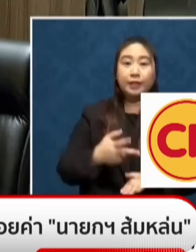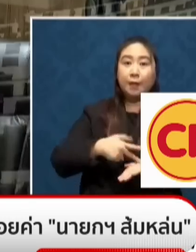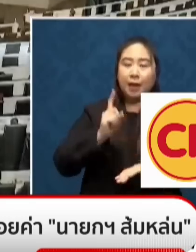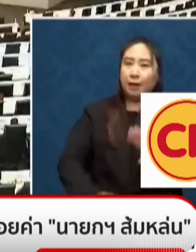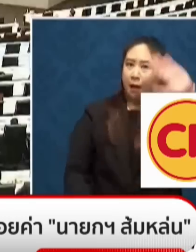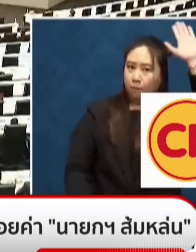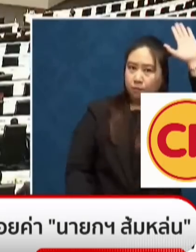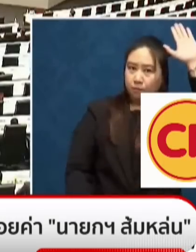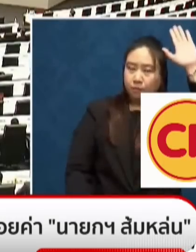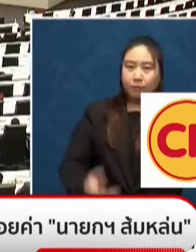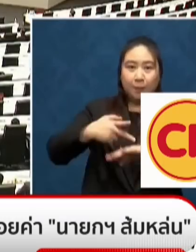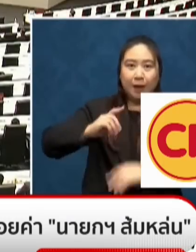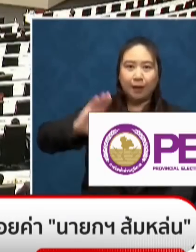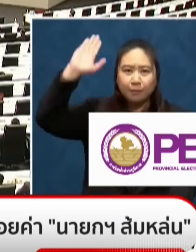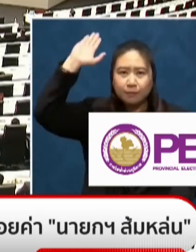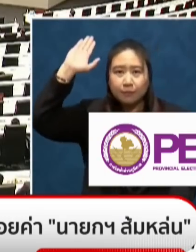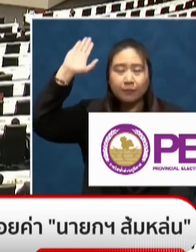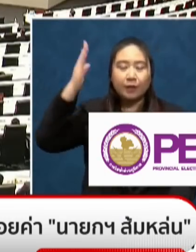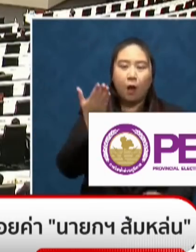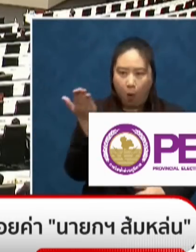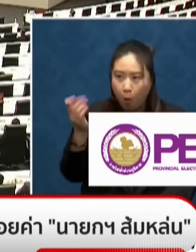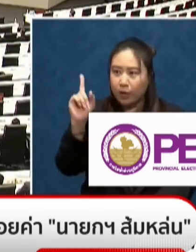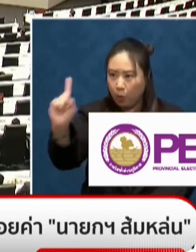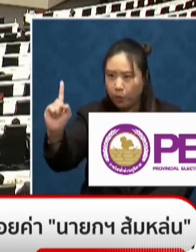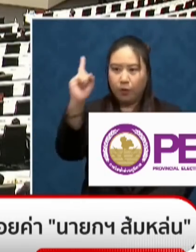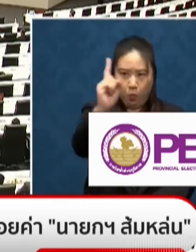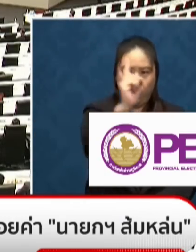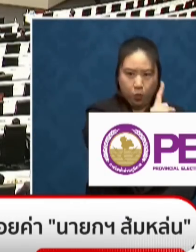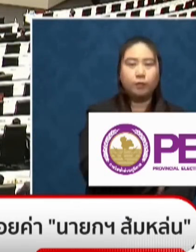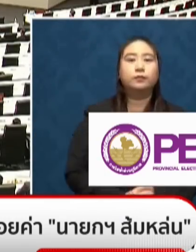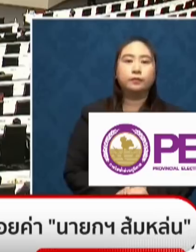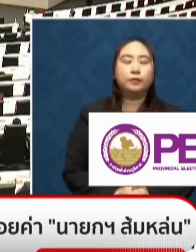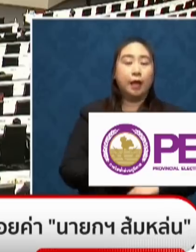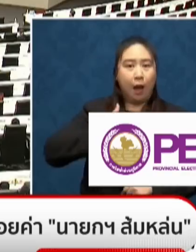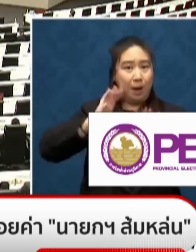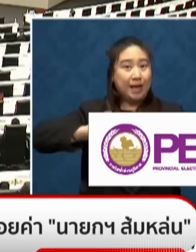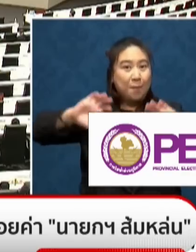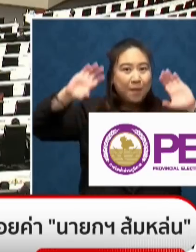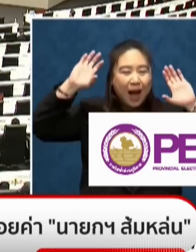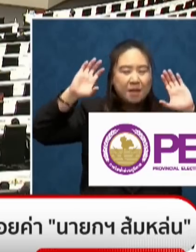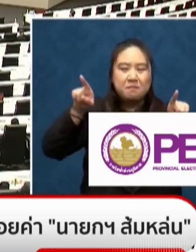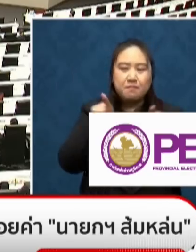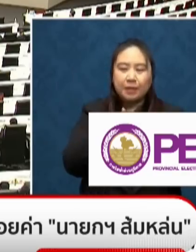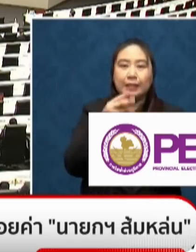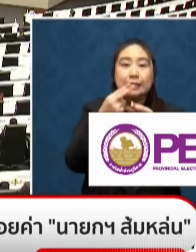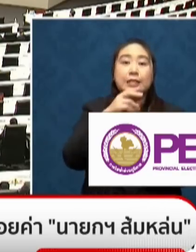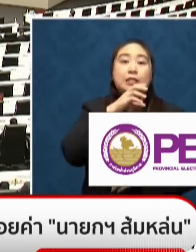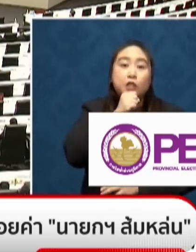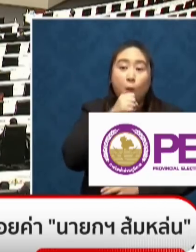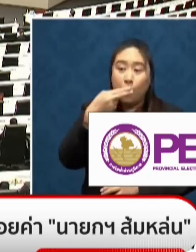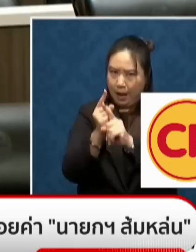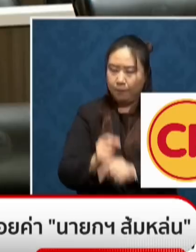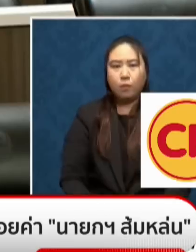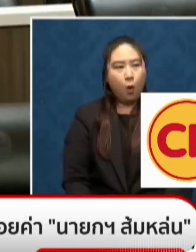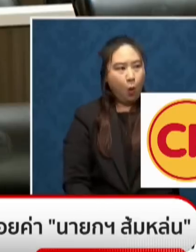ะคะส.ส.จากพรรคเพื่อไทยลุกขึ้นประท้วงส.ส.สิริโรจน์แล้วก็ขอให้ถอนคำพูดที่ระบุพ